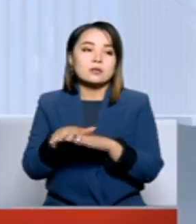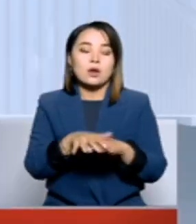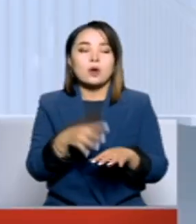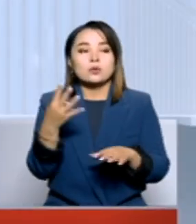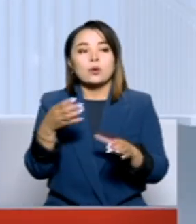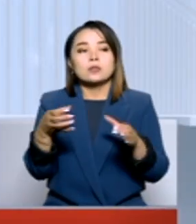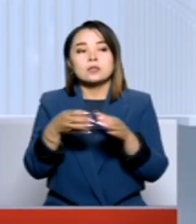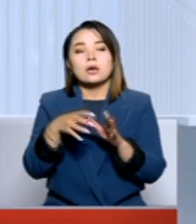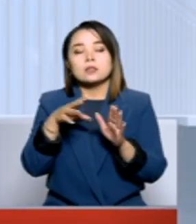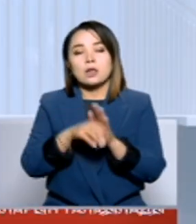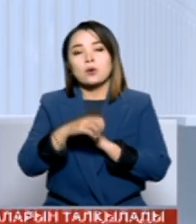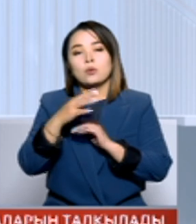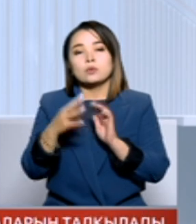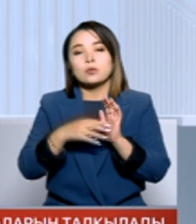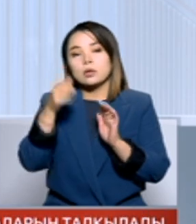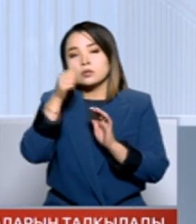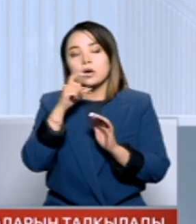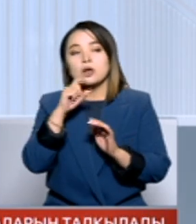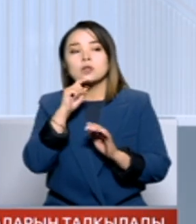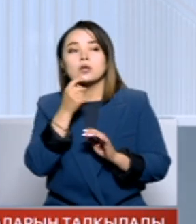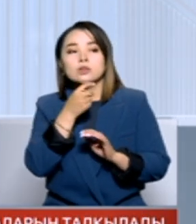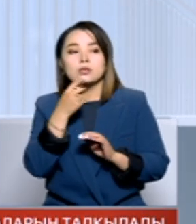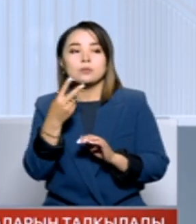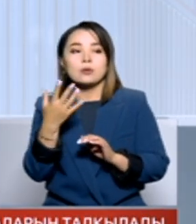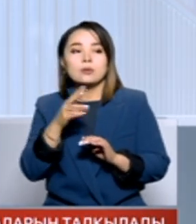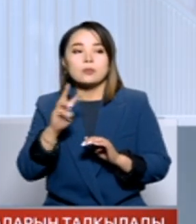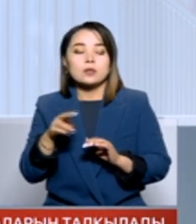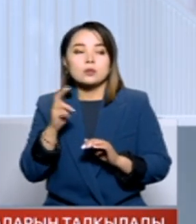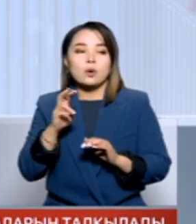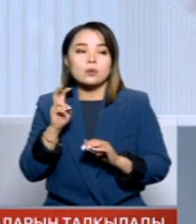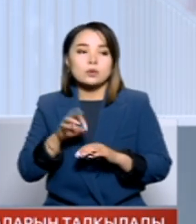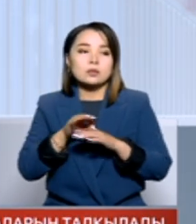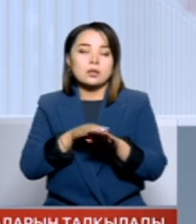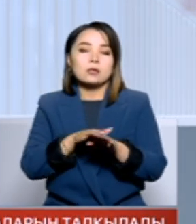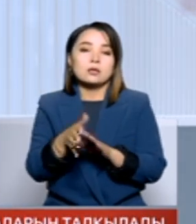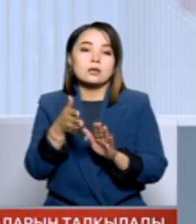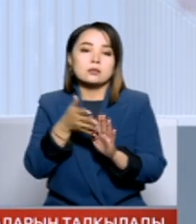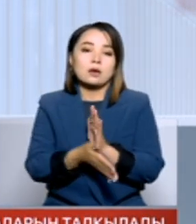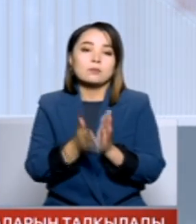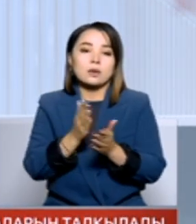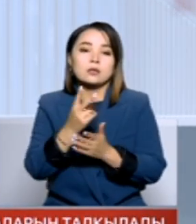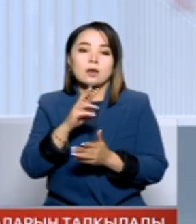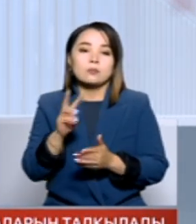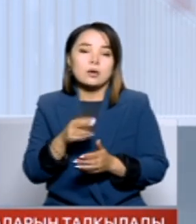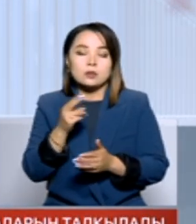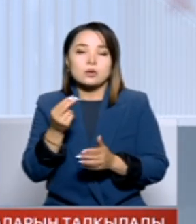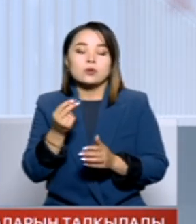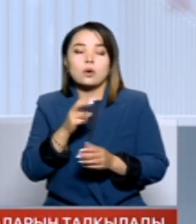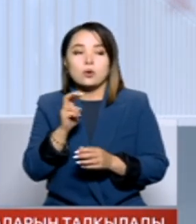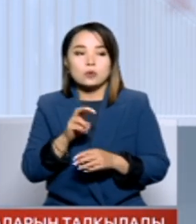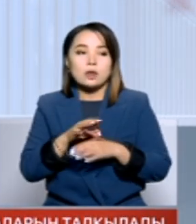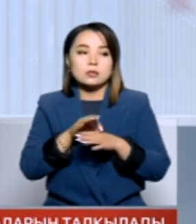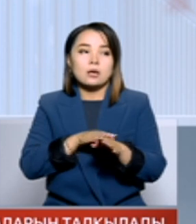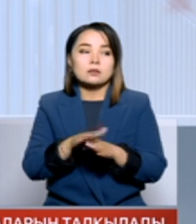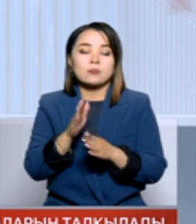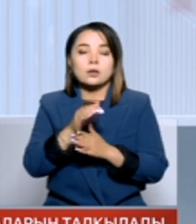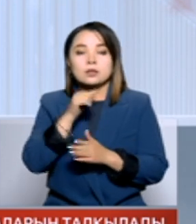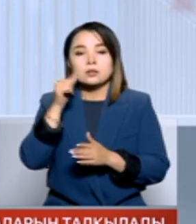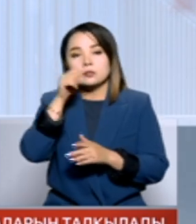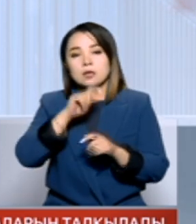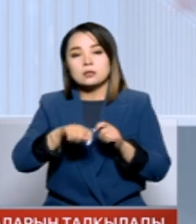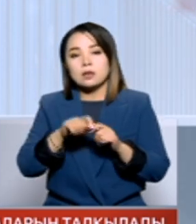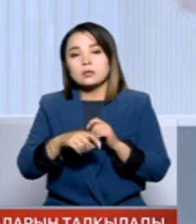кіреді. Соңғы 19 жылда экономикаға 25 миллиард доллар құйды. Былтырдың өзінде 2 миллиард доллар тартылды. Бұл алдыңғы жылмен